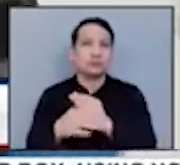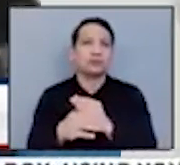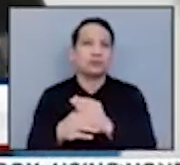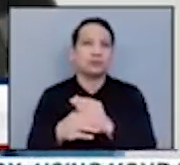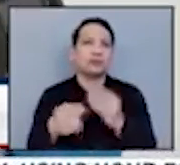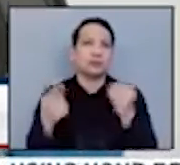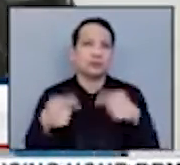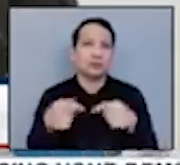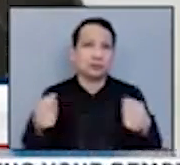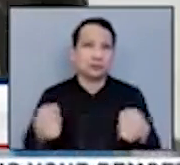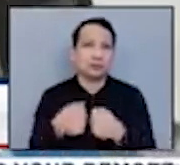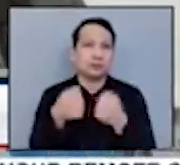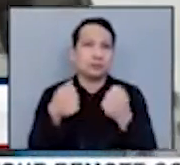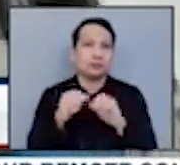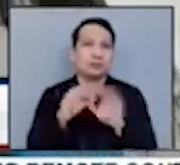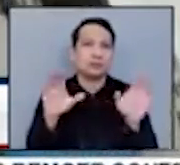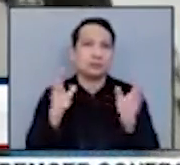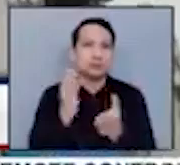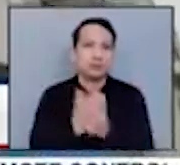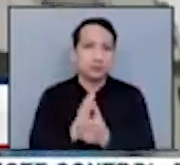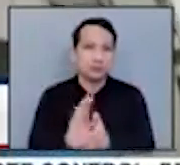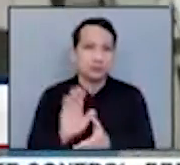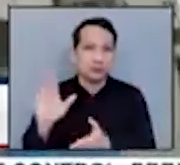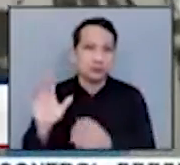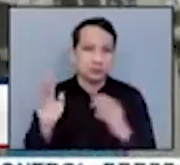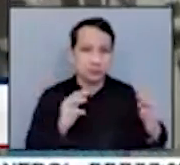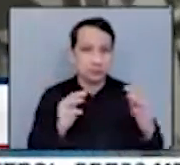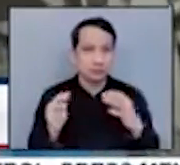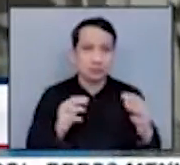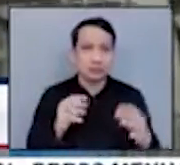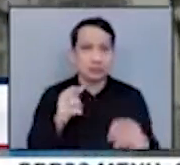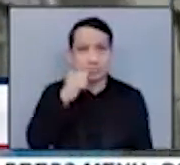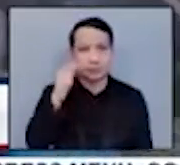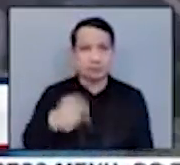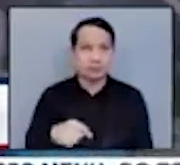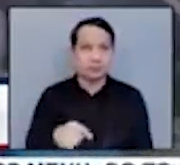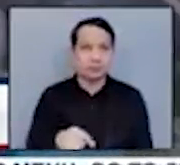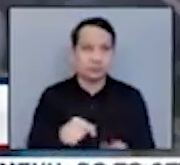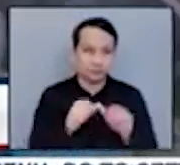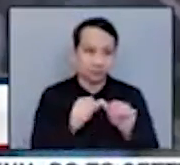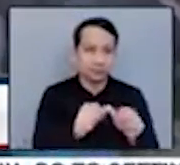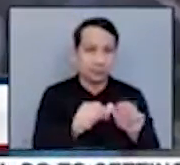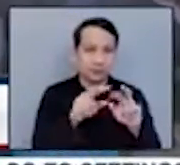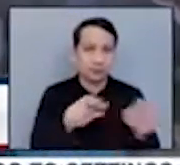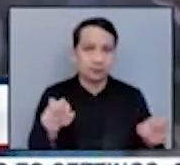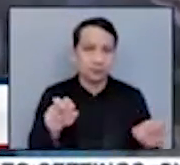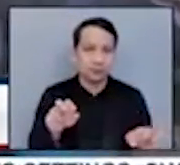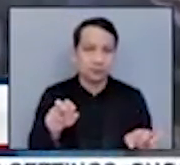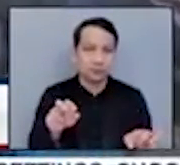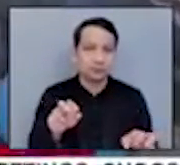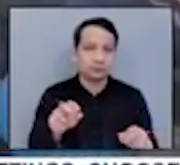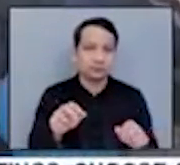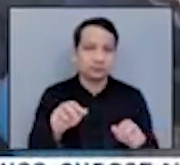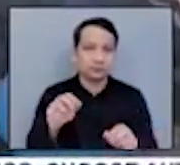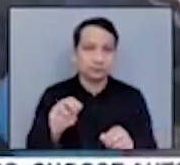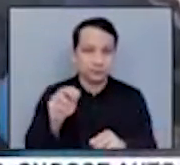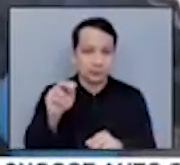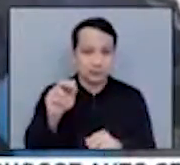kung ititigil na ng Russia ang gera sa Ukraine. Patuloy ang imbestigasyon ng North Atlantic Council sa insidente.